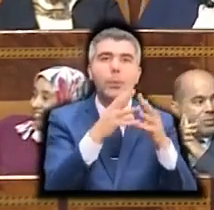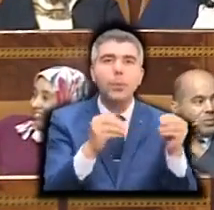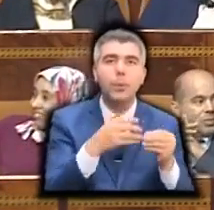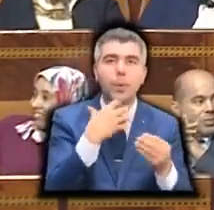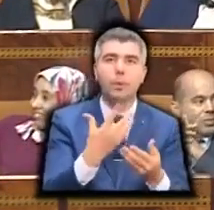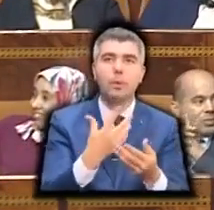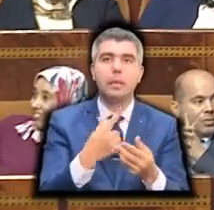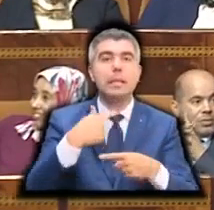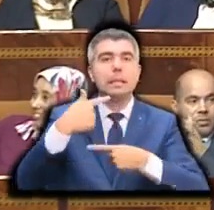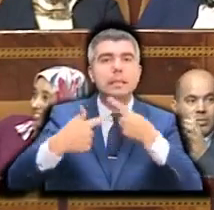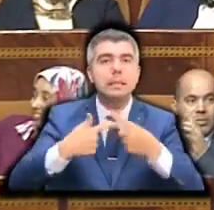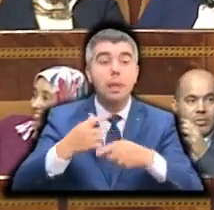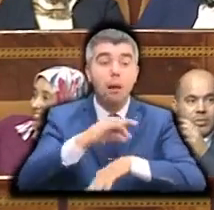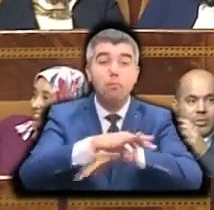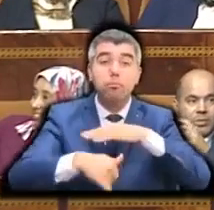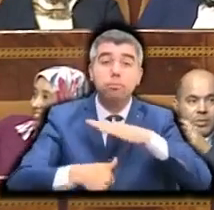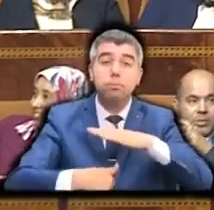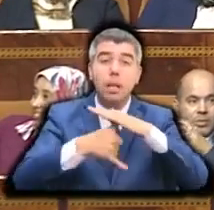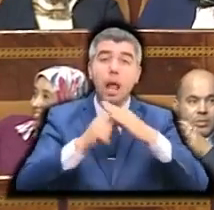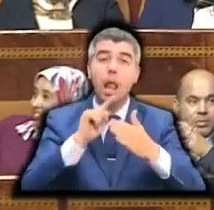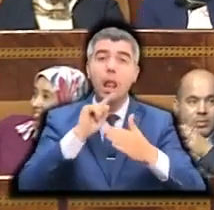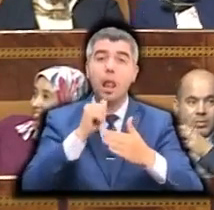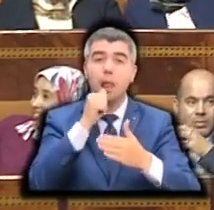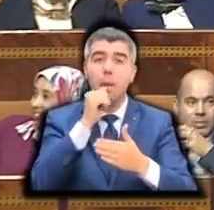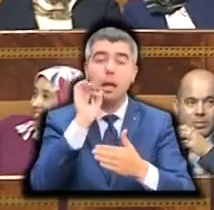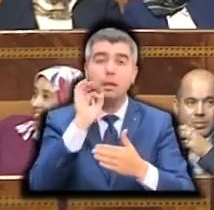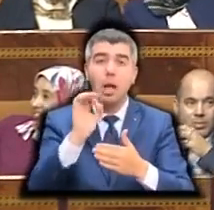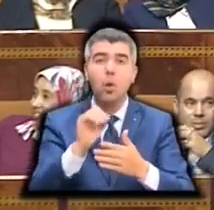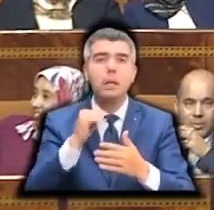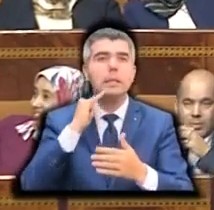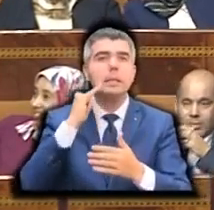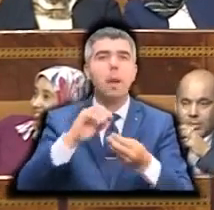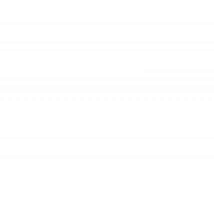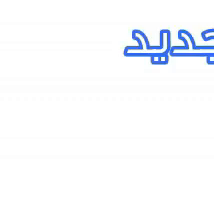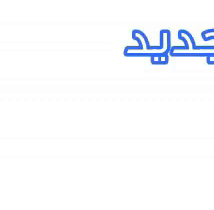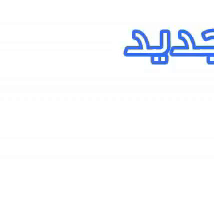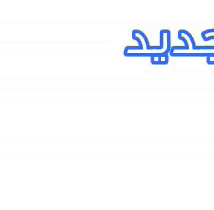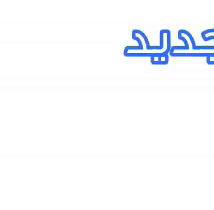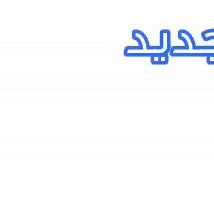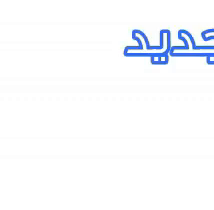خلاتنا لونيب في مواجهة حنا والسلطات المحلية مع المواطنين. شكرا سيدنا المحترم.